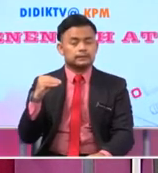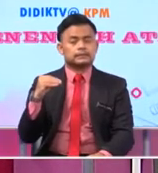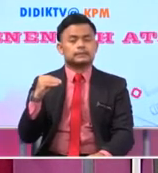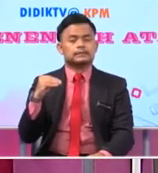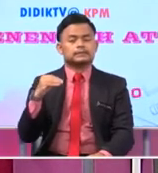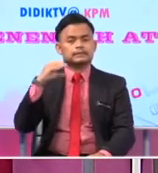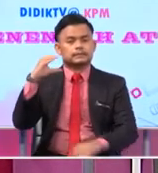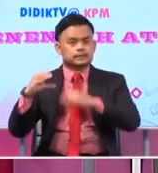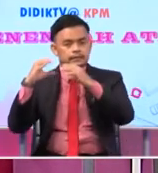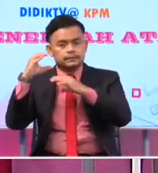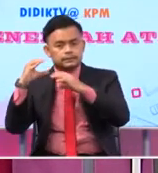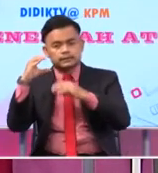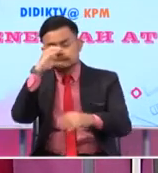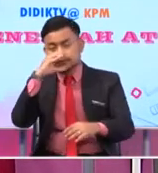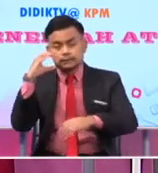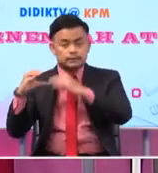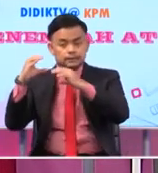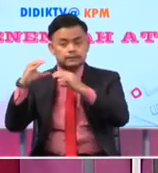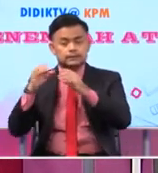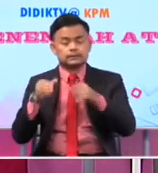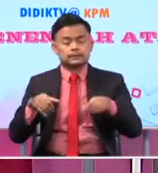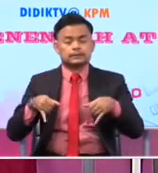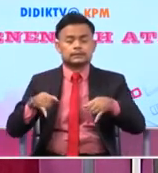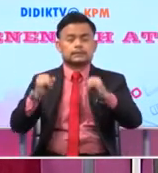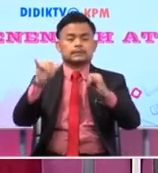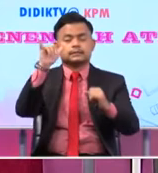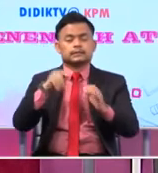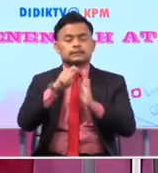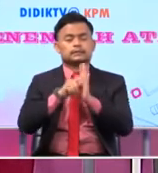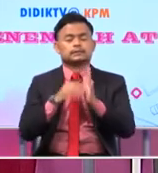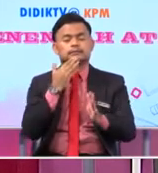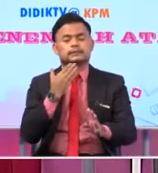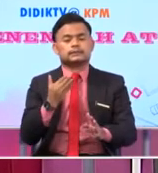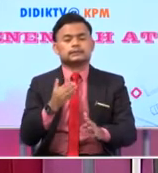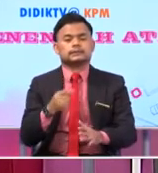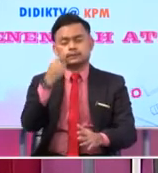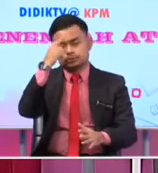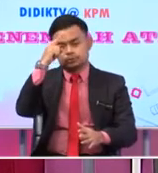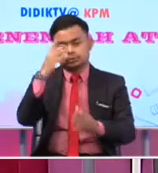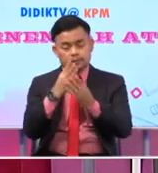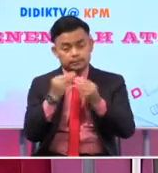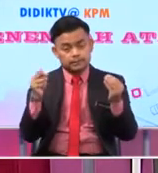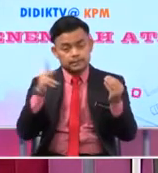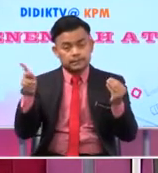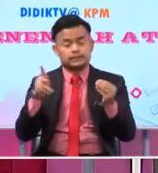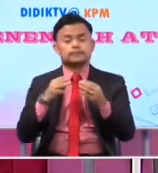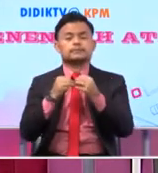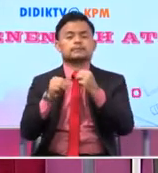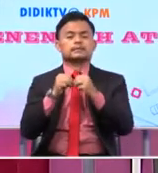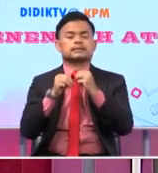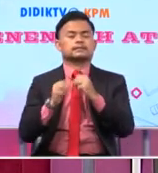ada menggunakan berfikir secara rasional dan mencari Jalan Penyelesaian Oke seterusnya